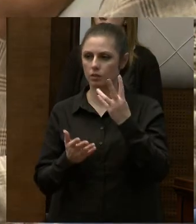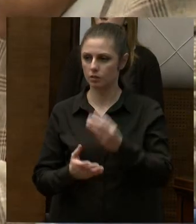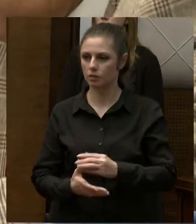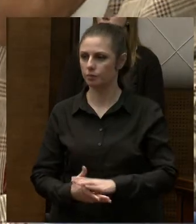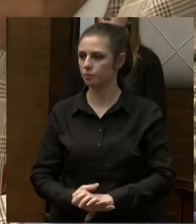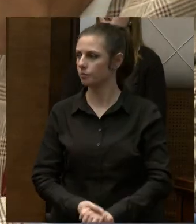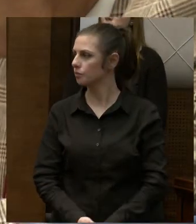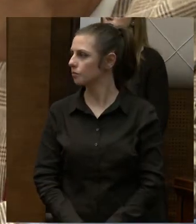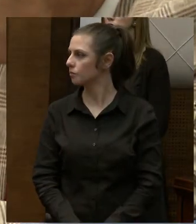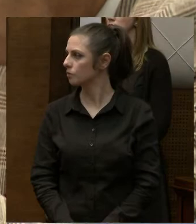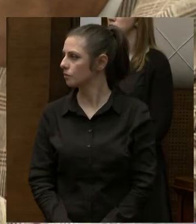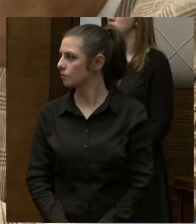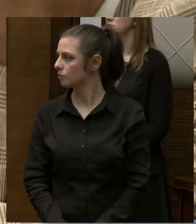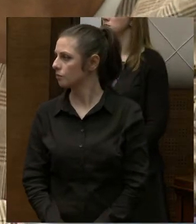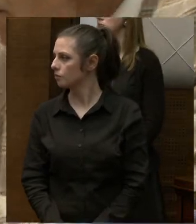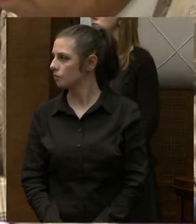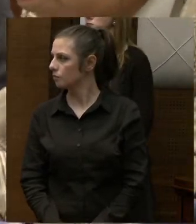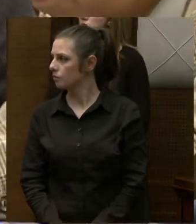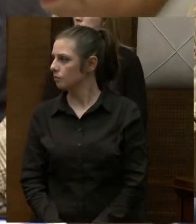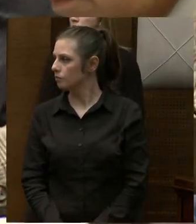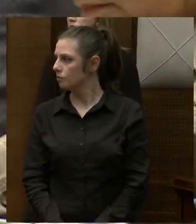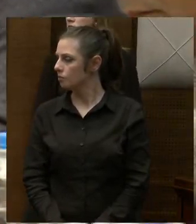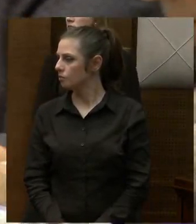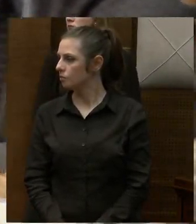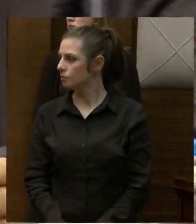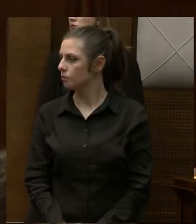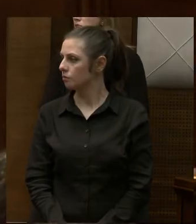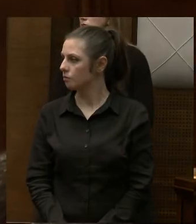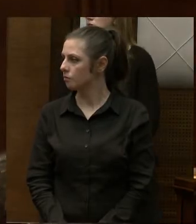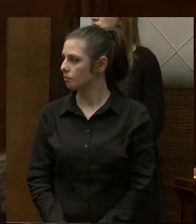Bunda hangi komisyona gönderelim? Eğitim.